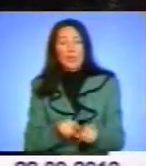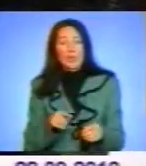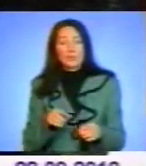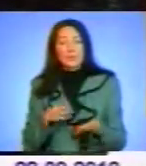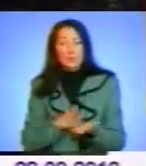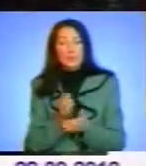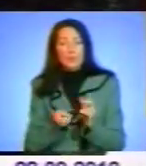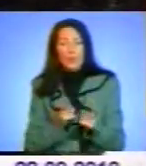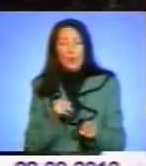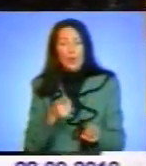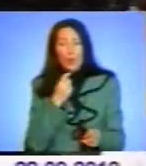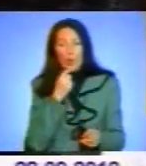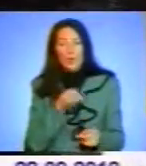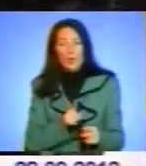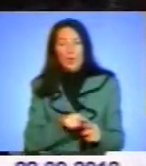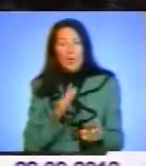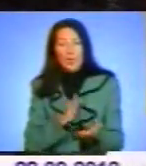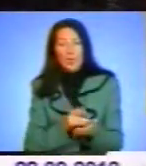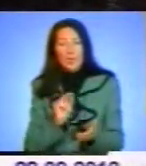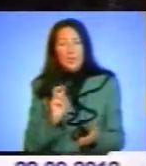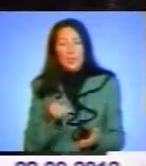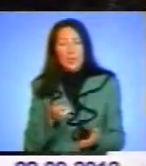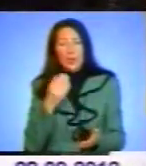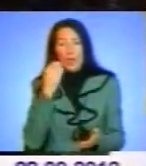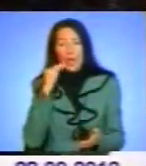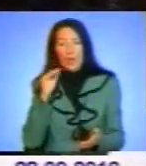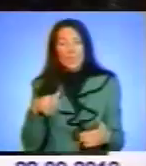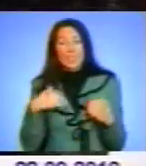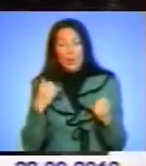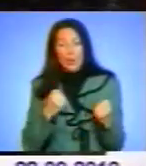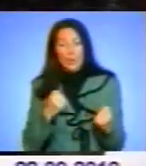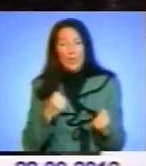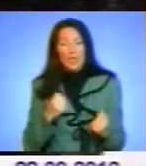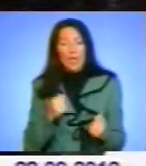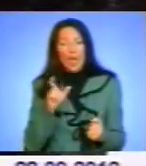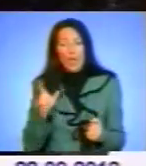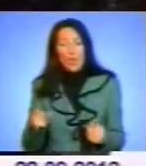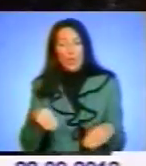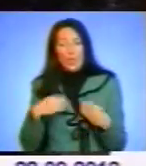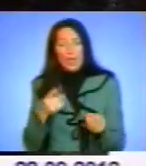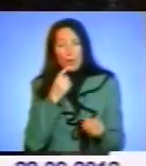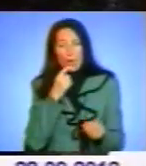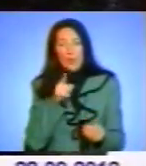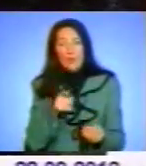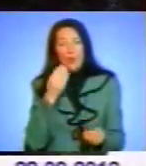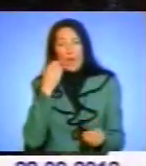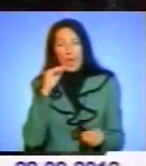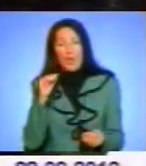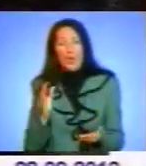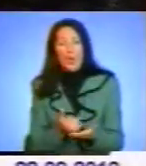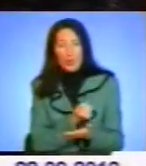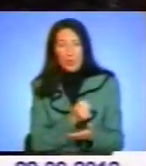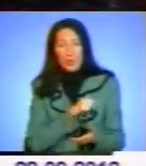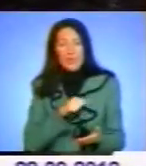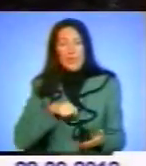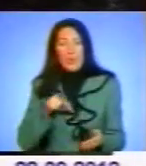І чим кращі, здоровіші пацієнти, люди здають ту кров, тим кращі успіхи. І саме те тішить,